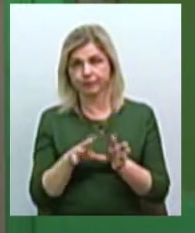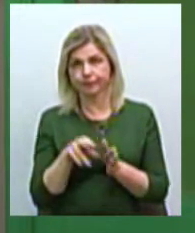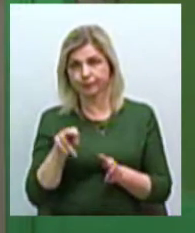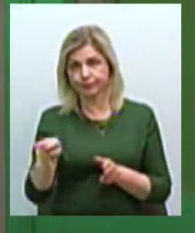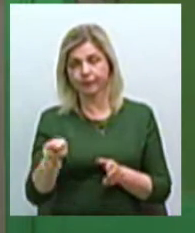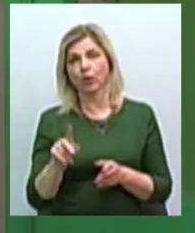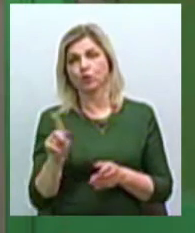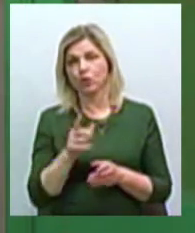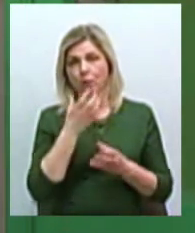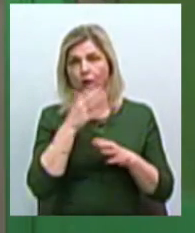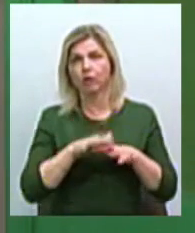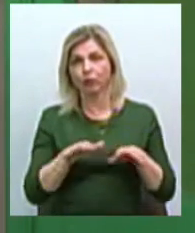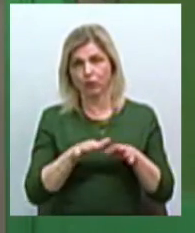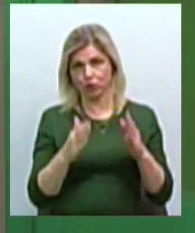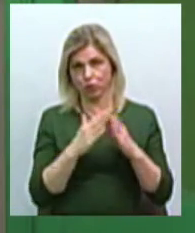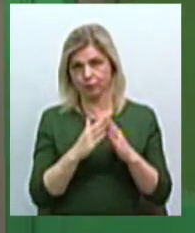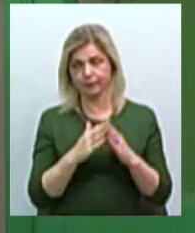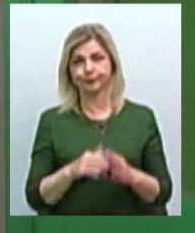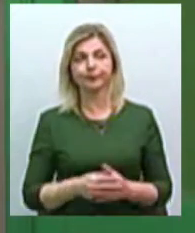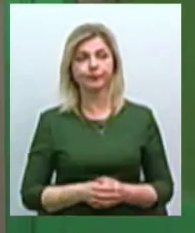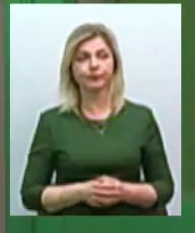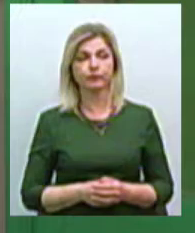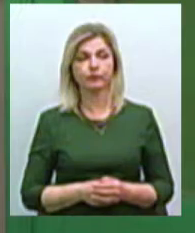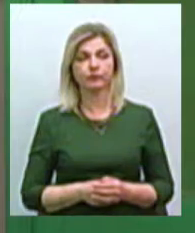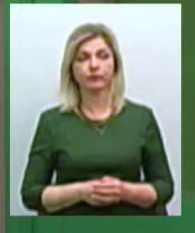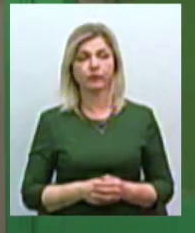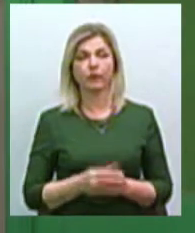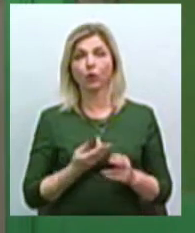нагріти жилье. Тому ми вирішили